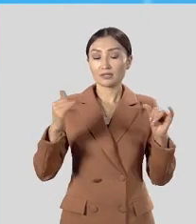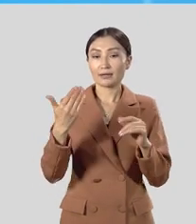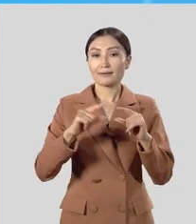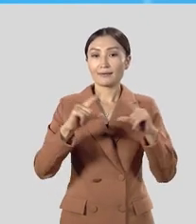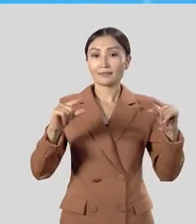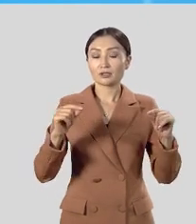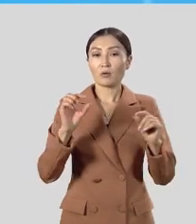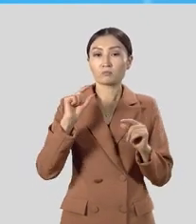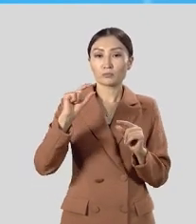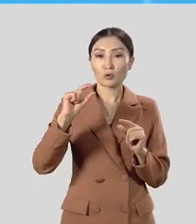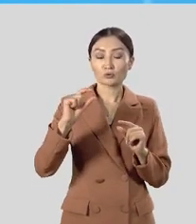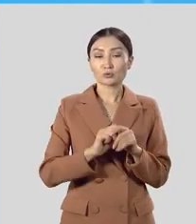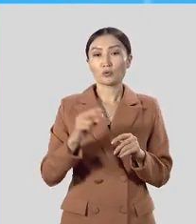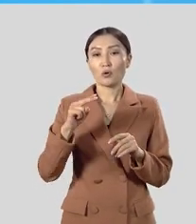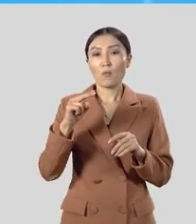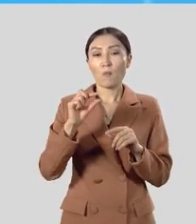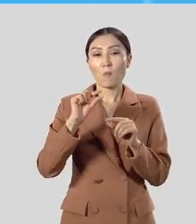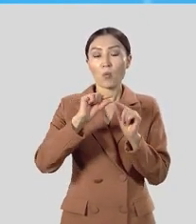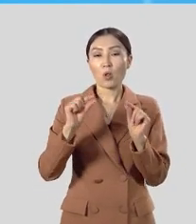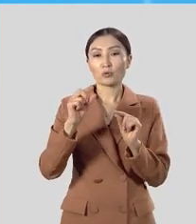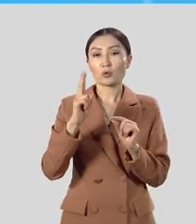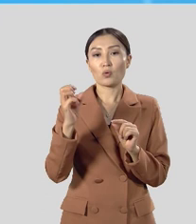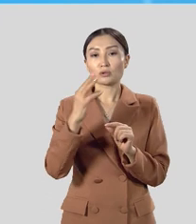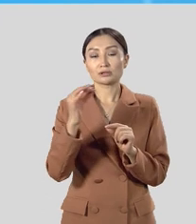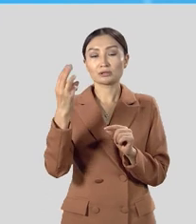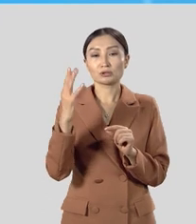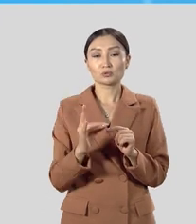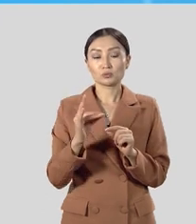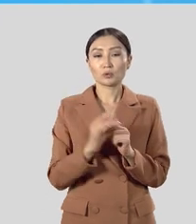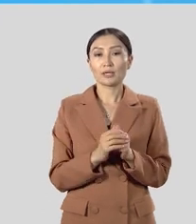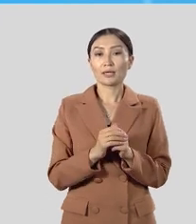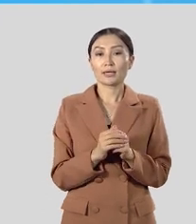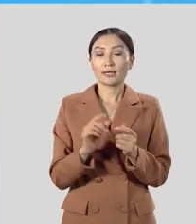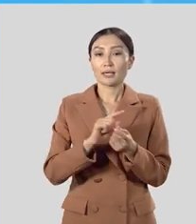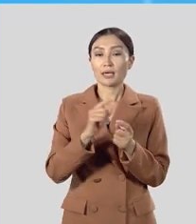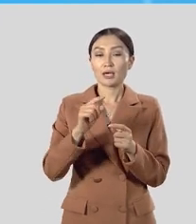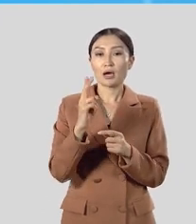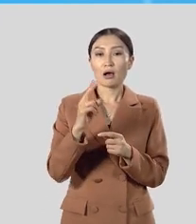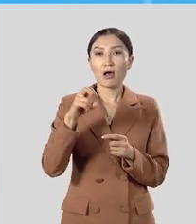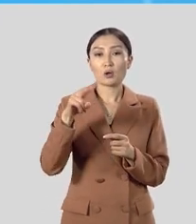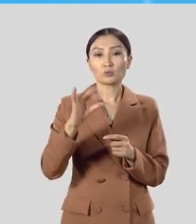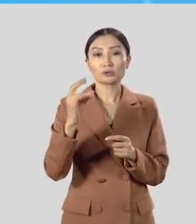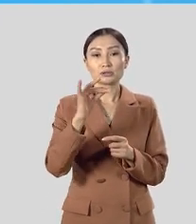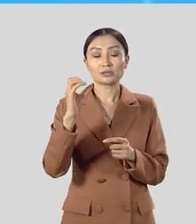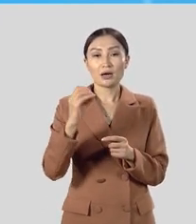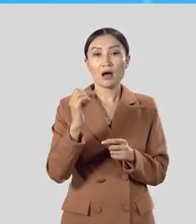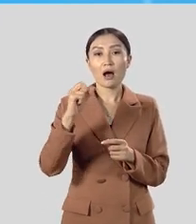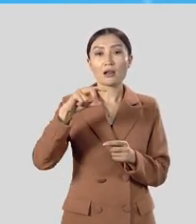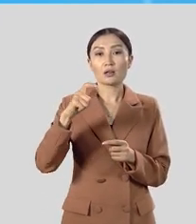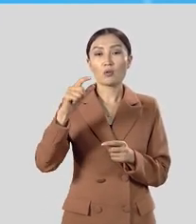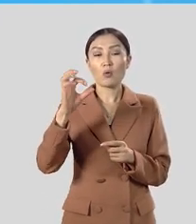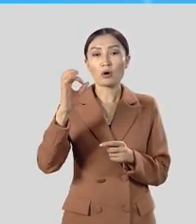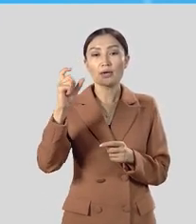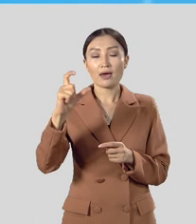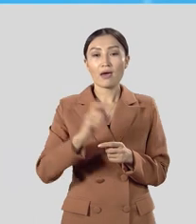имеют толстую, плотную кожицу, опушение или превращены в колючки. Примеры ксерофитов – алоэ,